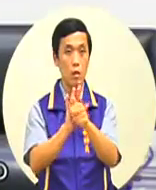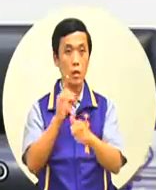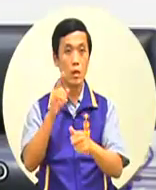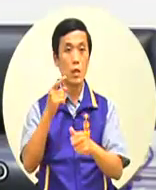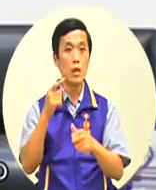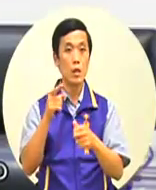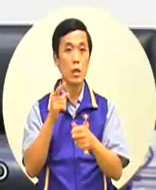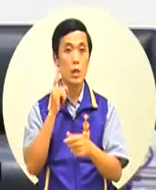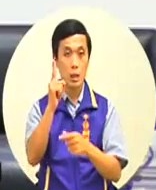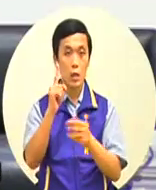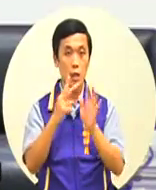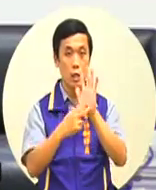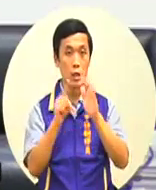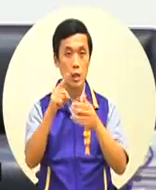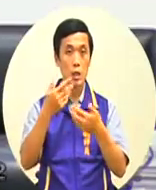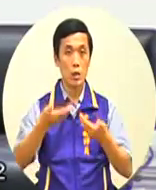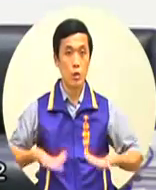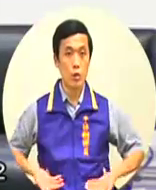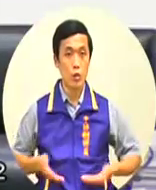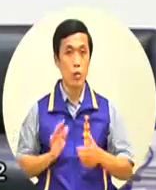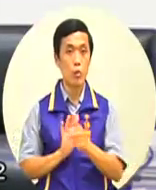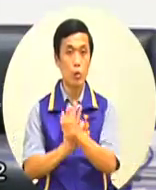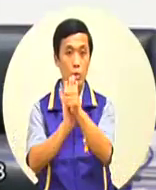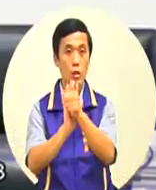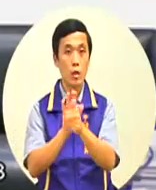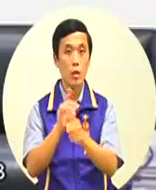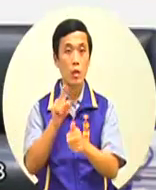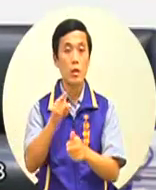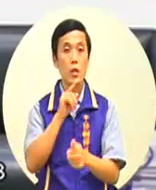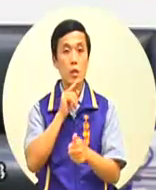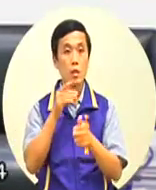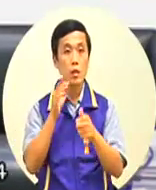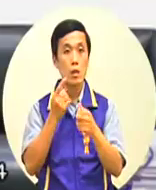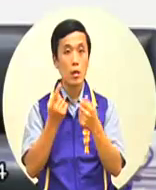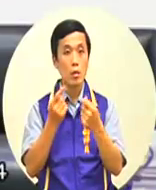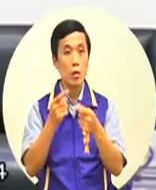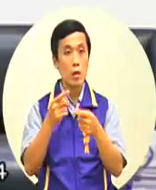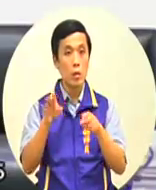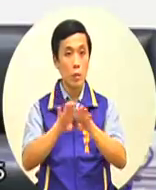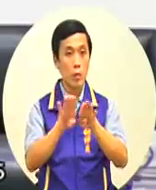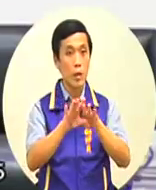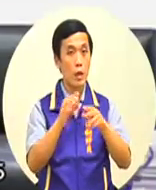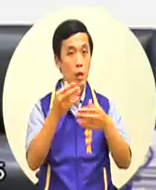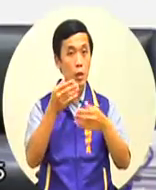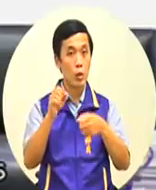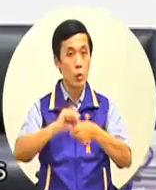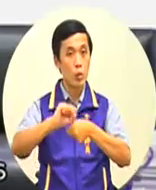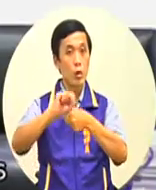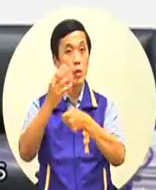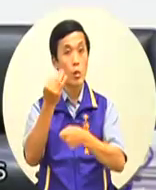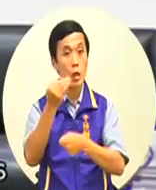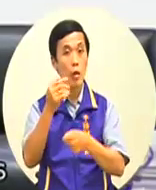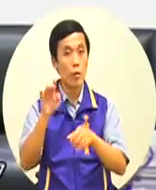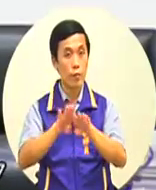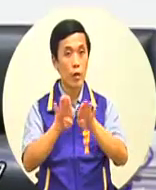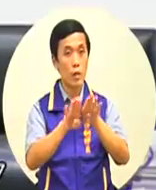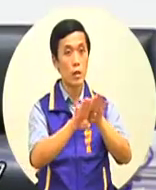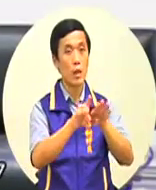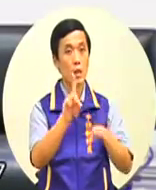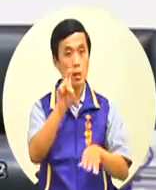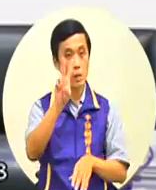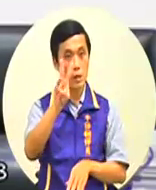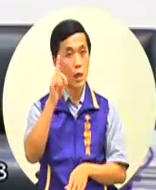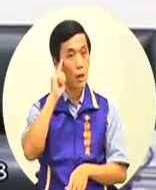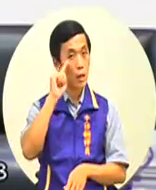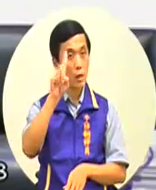推出来以后，他觉得有多了多少时间呢？你多了13天的休假，所以他才把